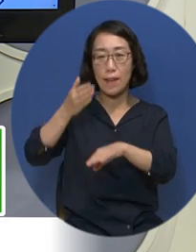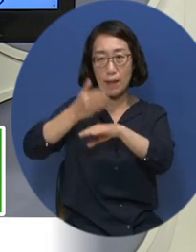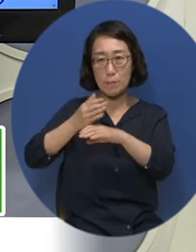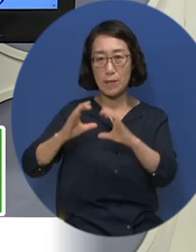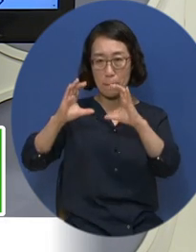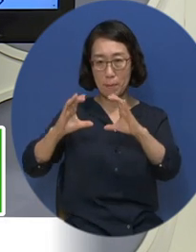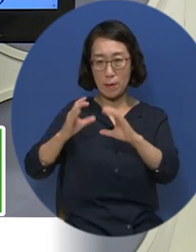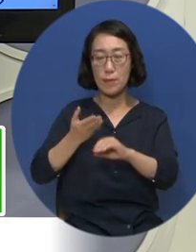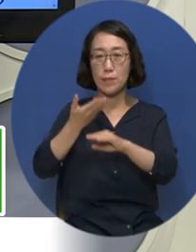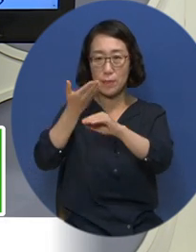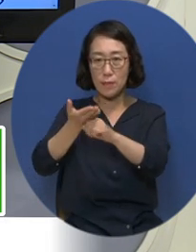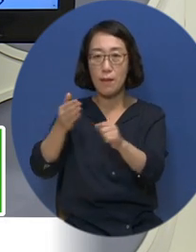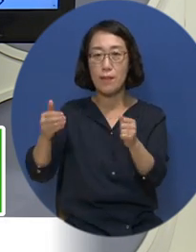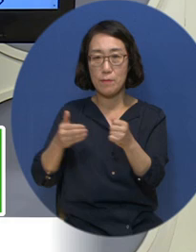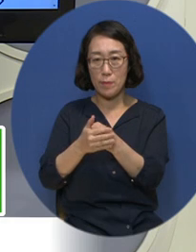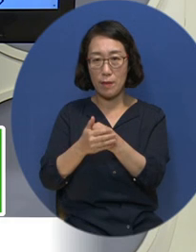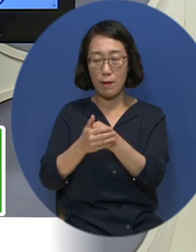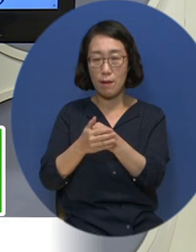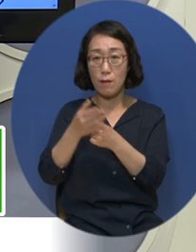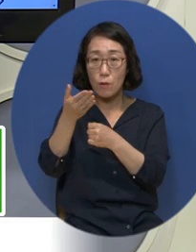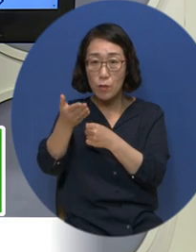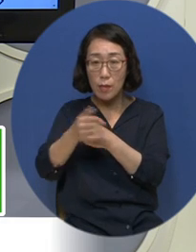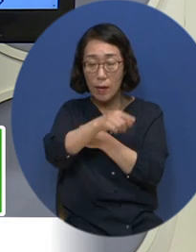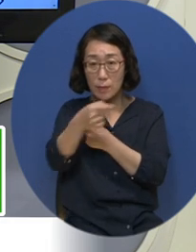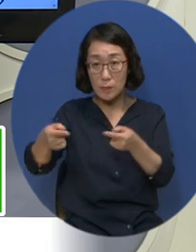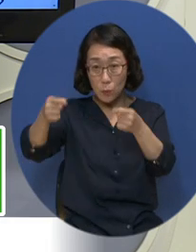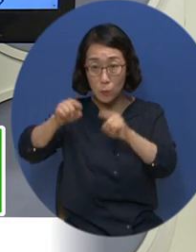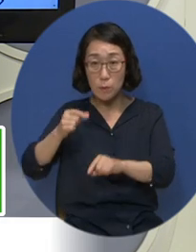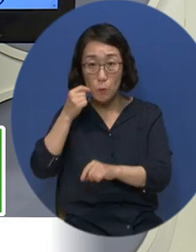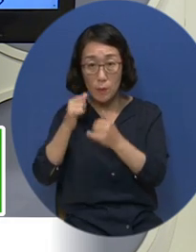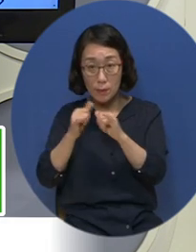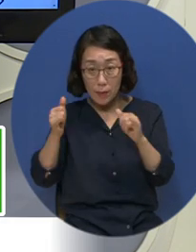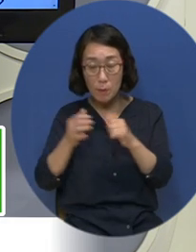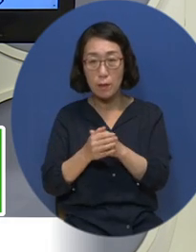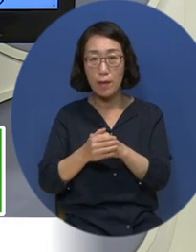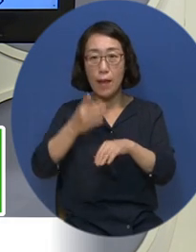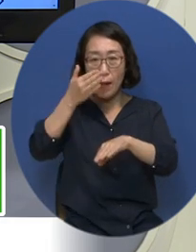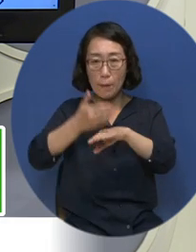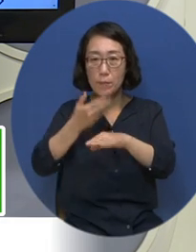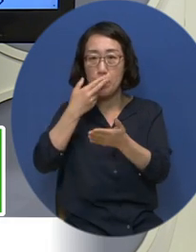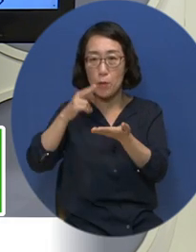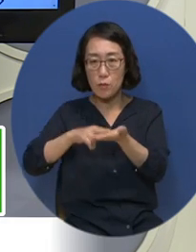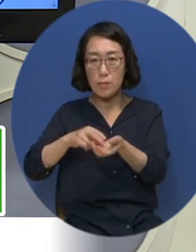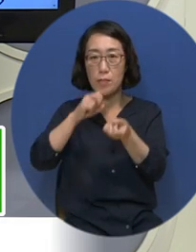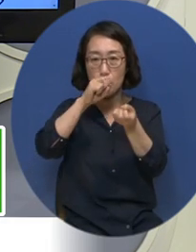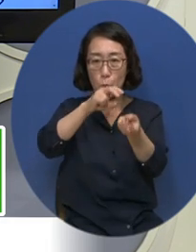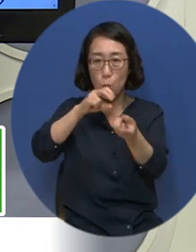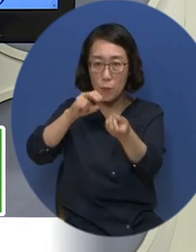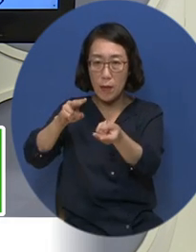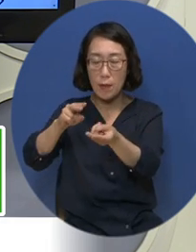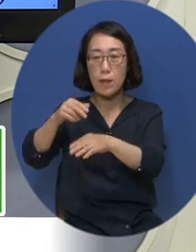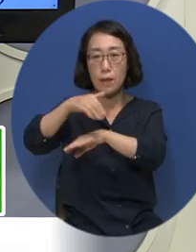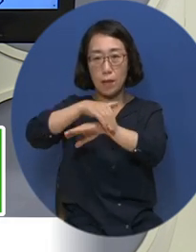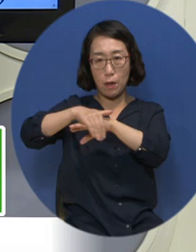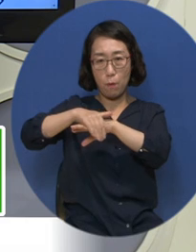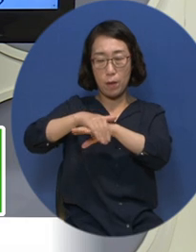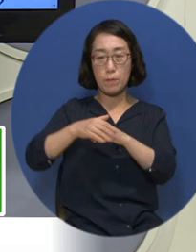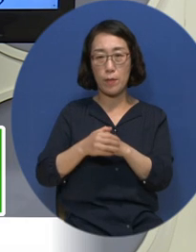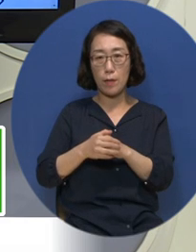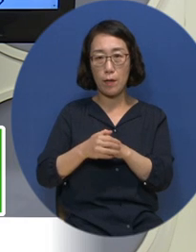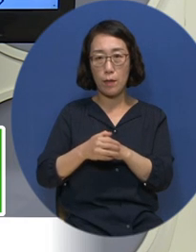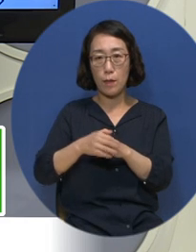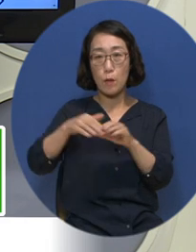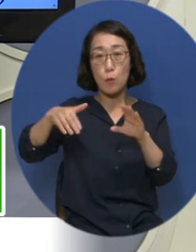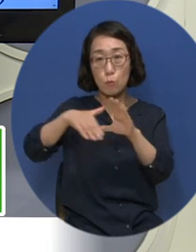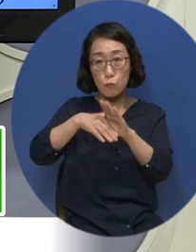입니다 함께 하지 못한 00 수화통역사 들에게는 감사 편지를 보낼 예정인데요 문체부 는